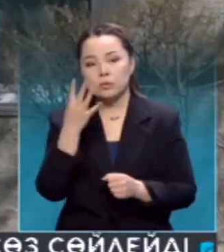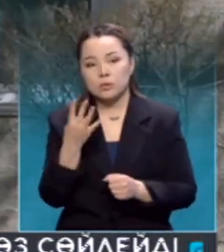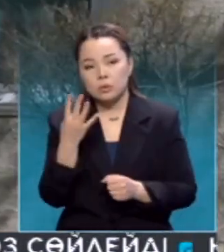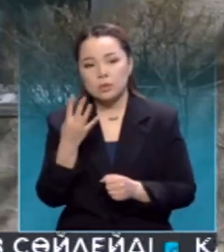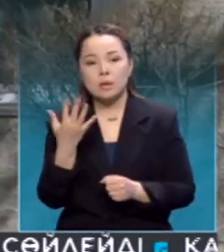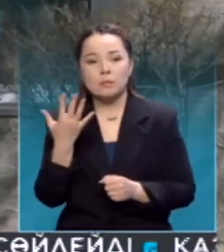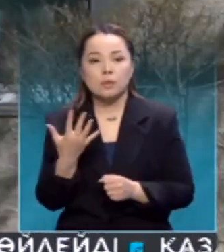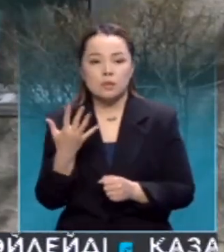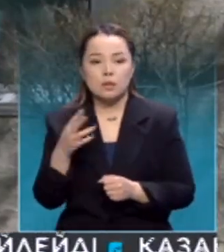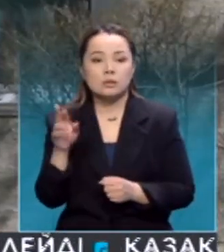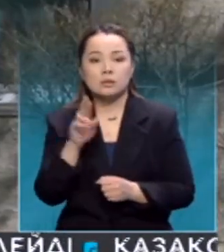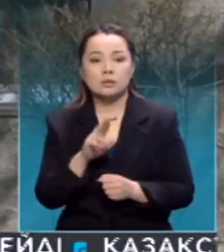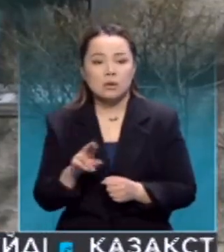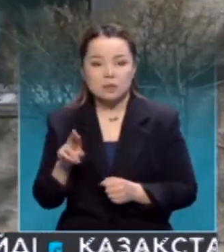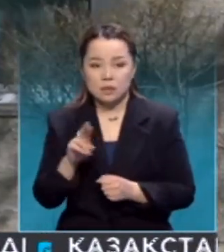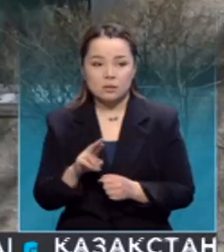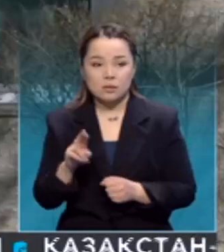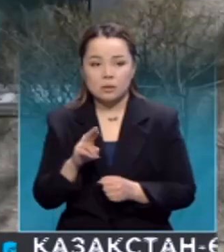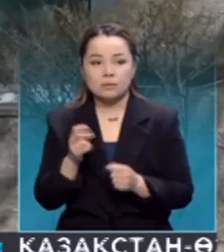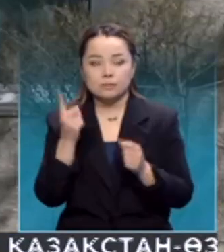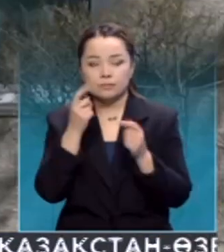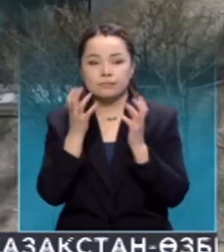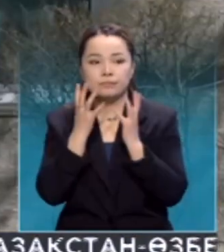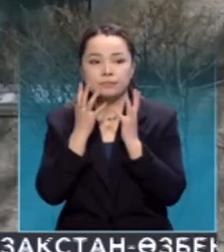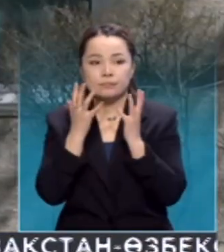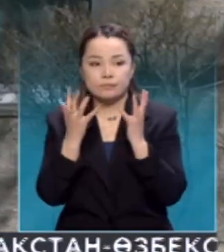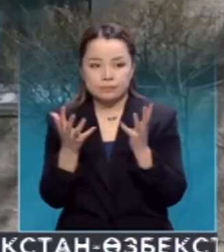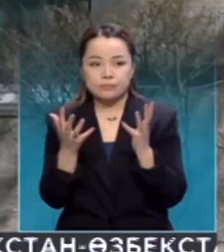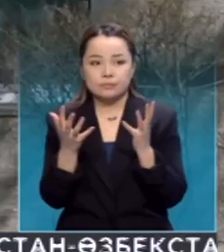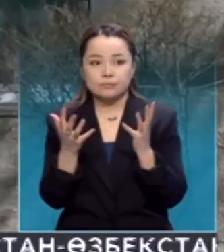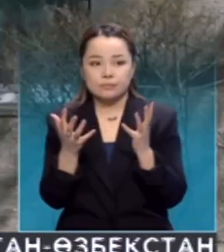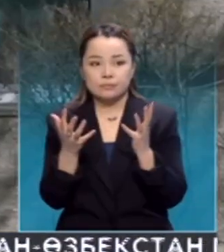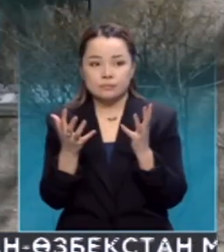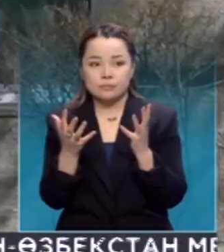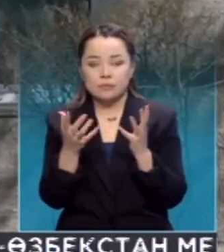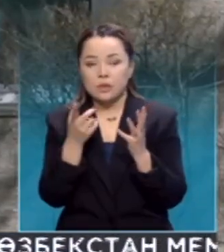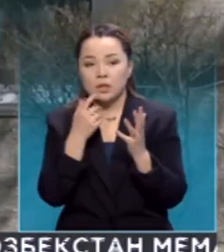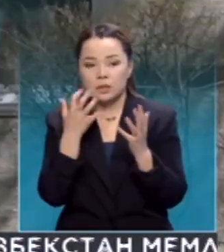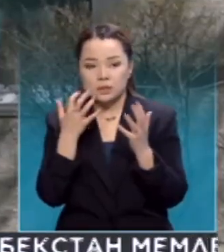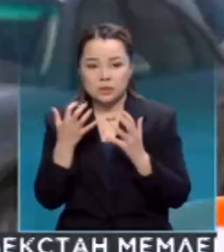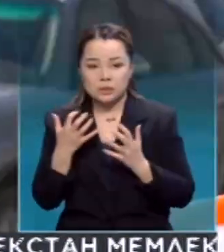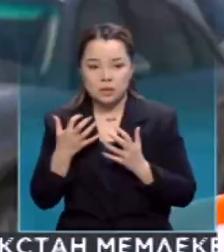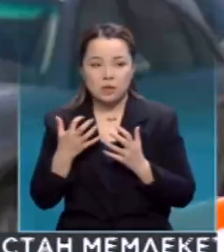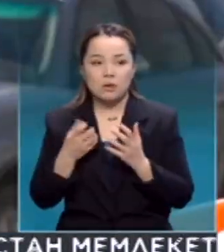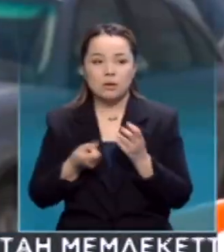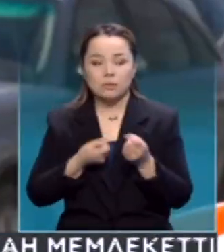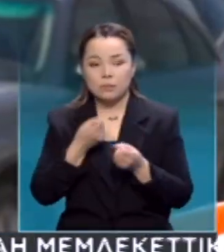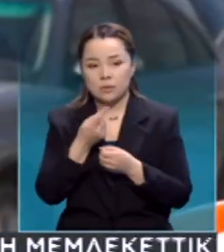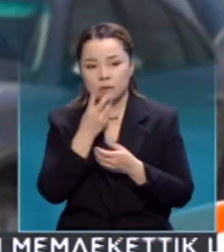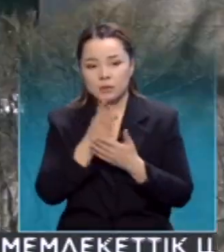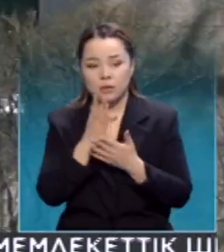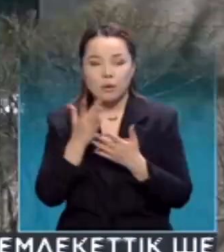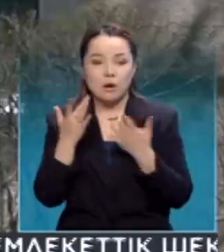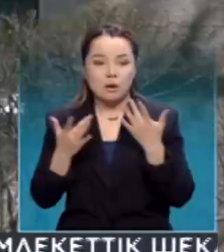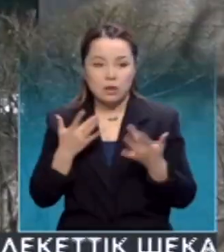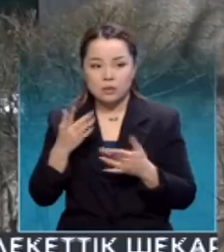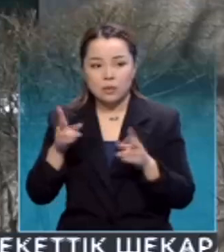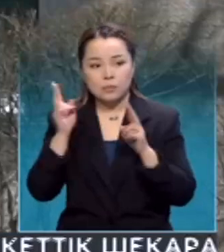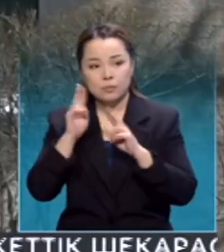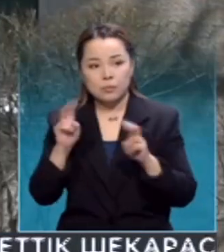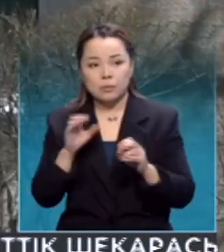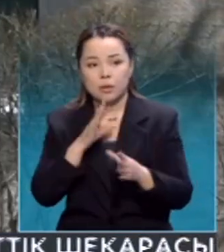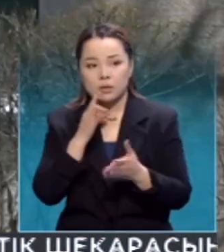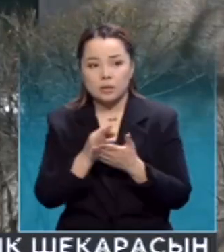4-5 январдың бетім ісіп, кәдімгідей уже қызарып, ісік байтып пайда бола бастады. Косметолог, білмеймін,